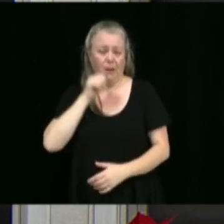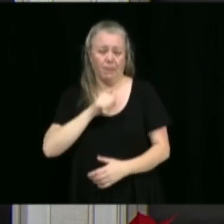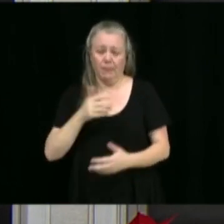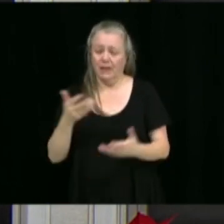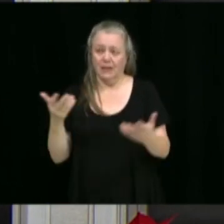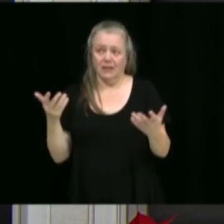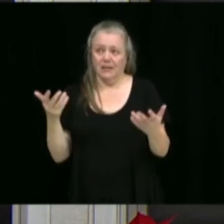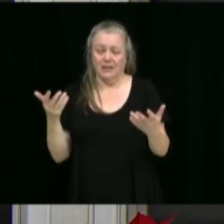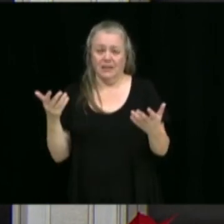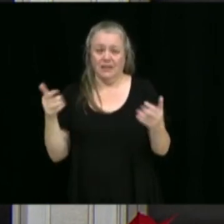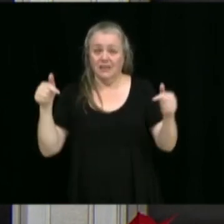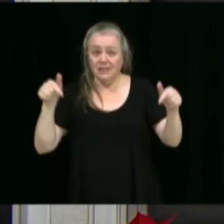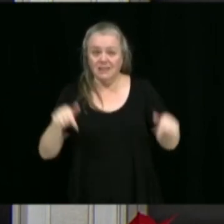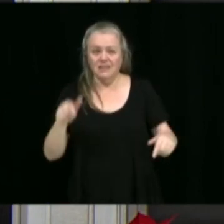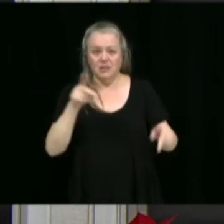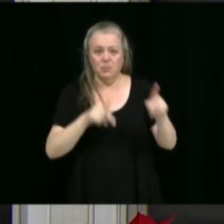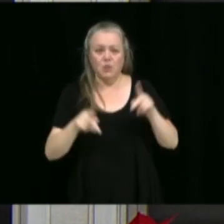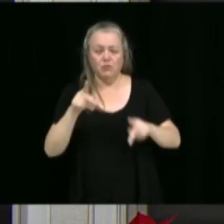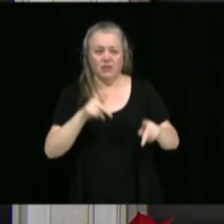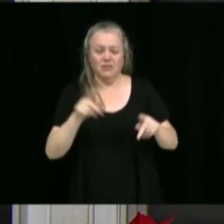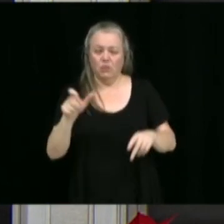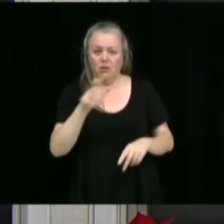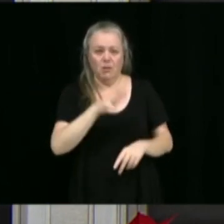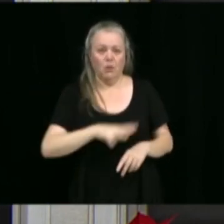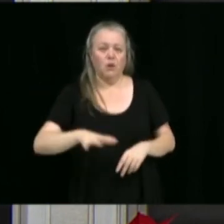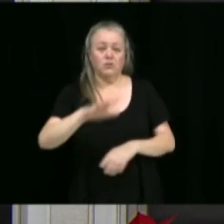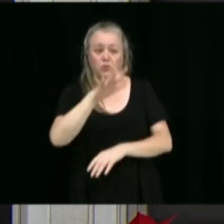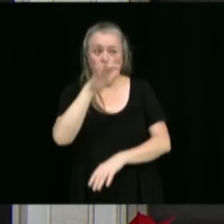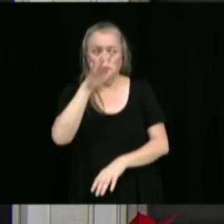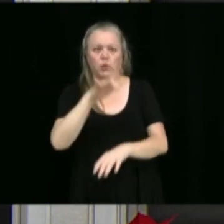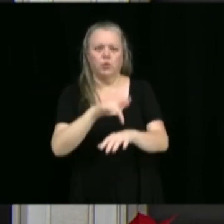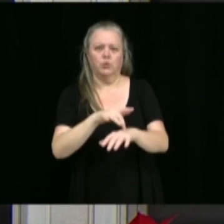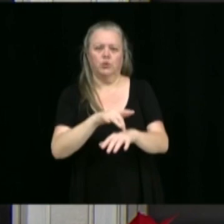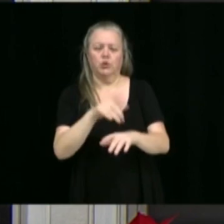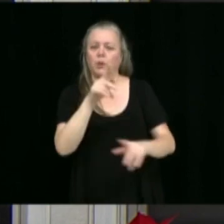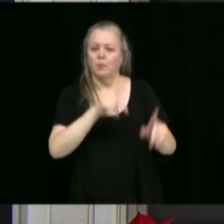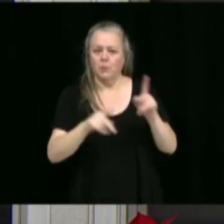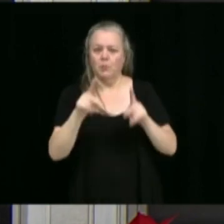touche la population québécoise comme la population canadienne assez